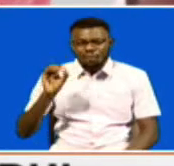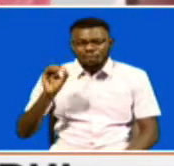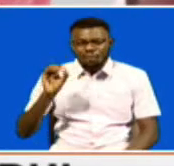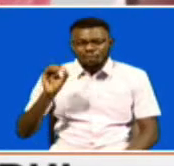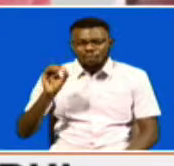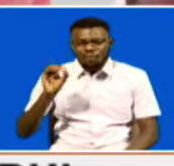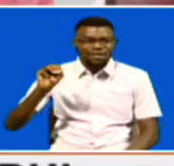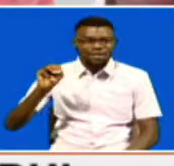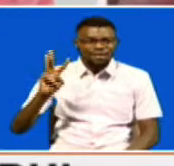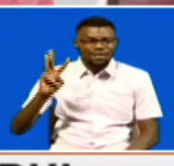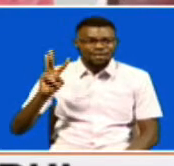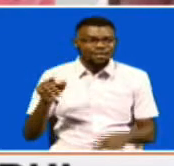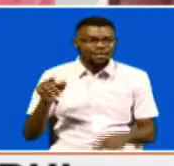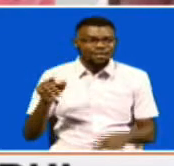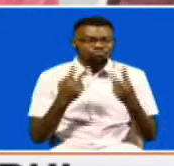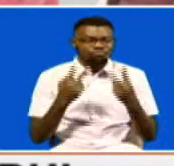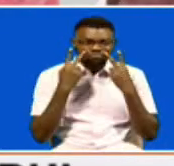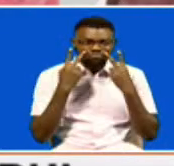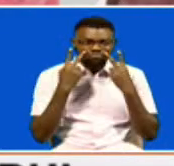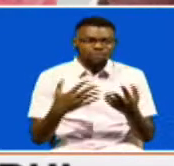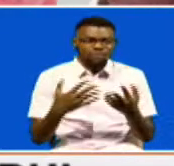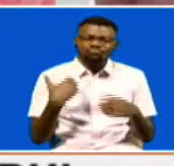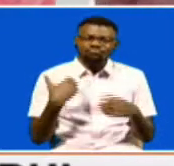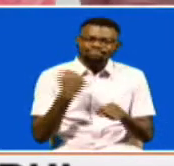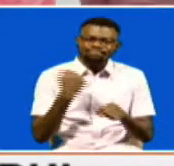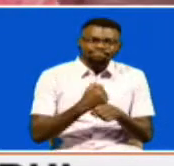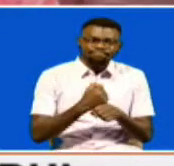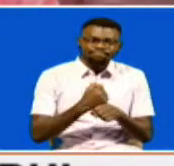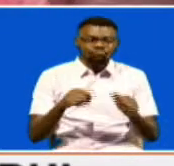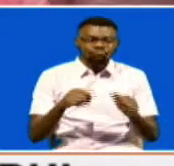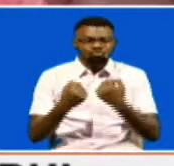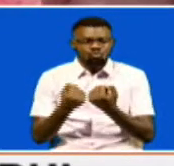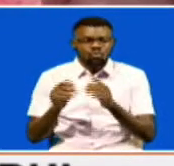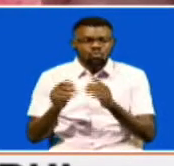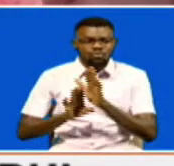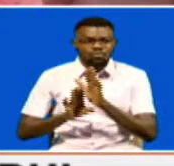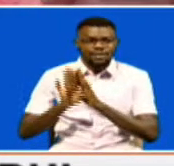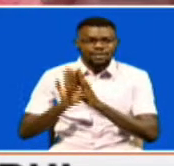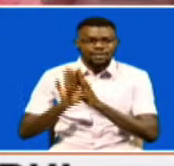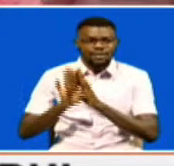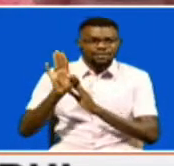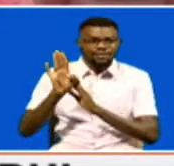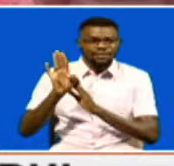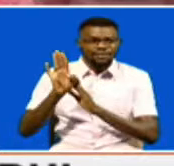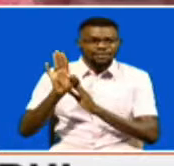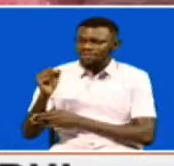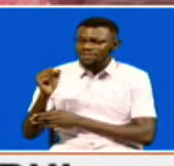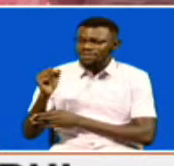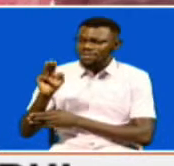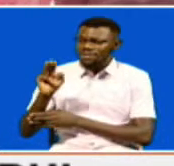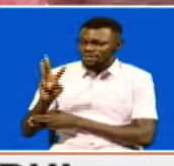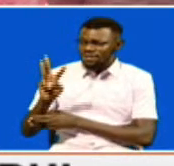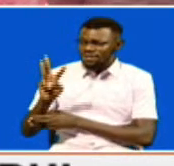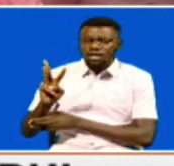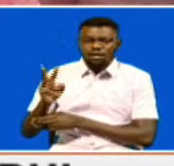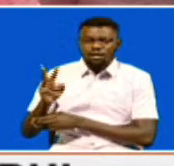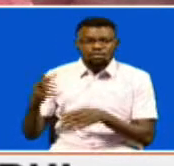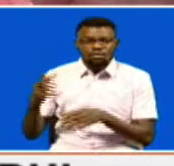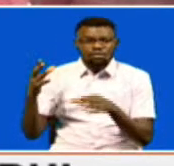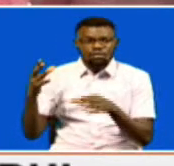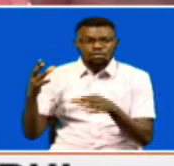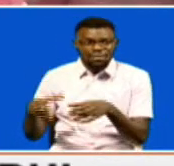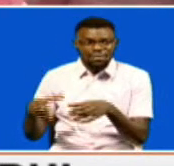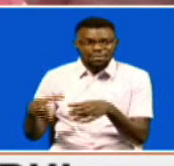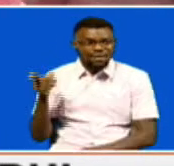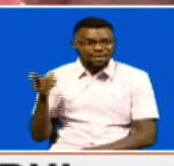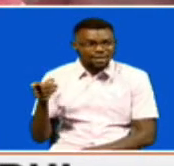the development that we saw a short while ago is Ocean developing 35 megawatts. We've got Globeleq, who we're